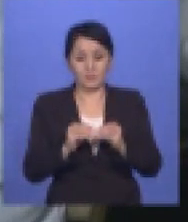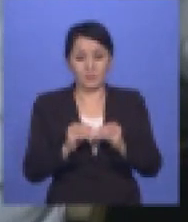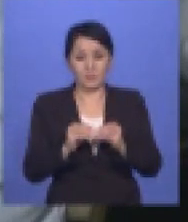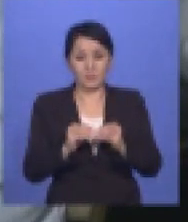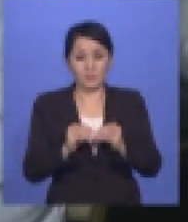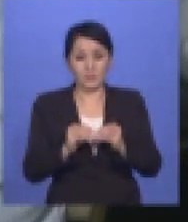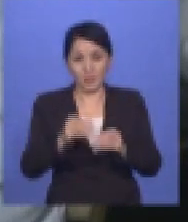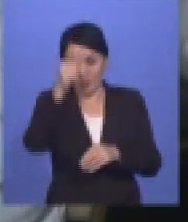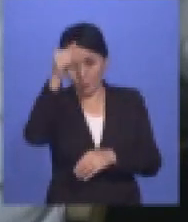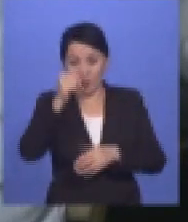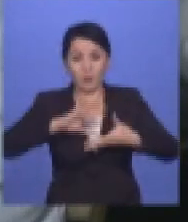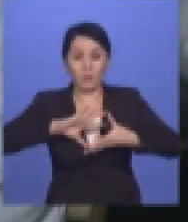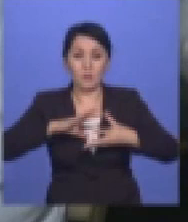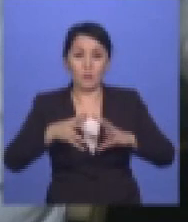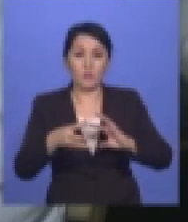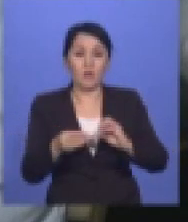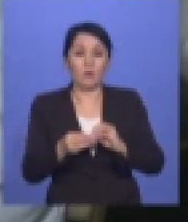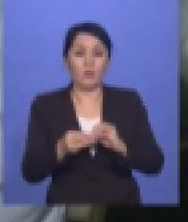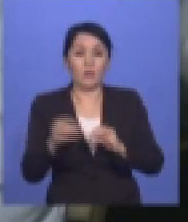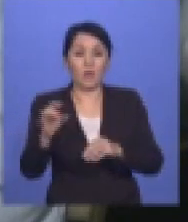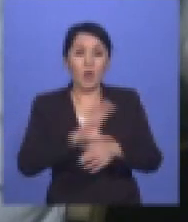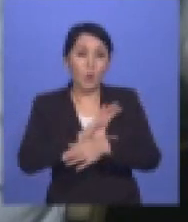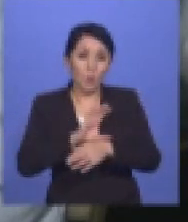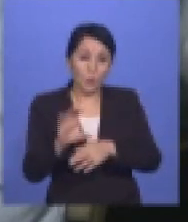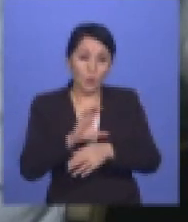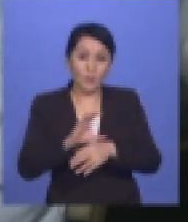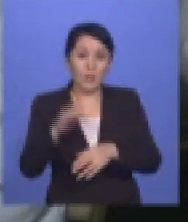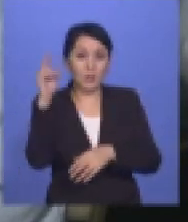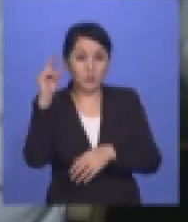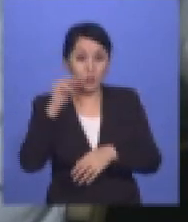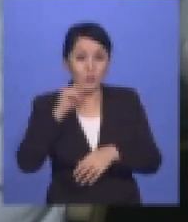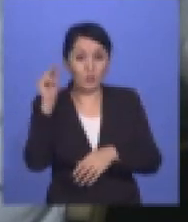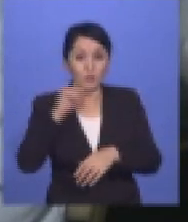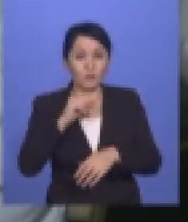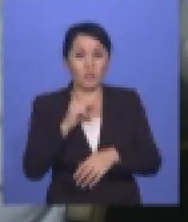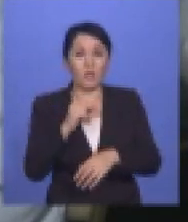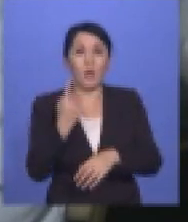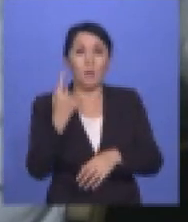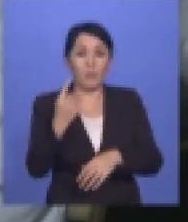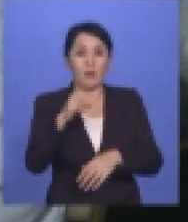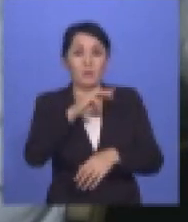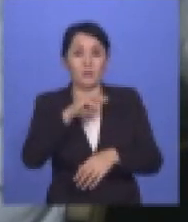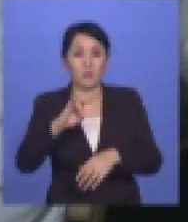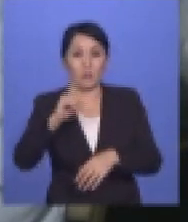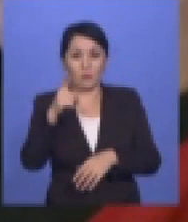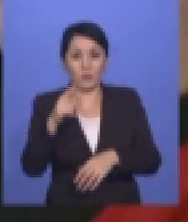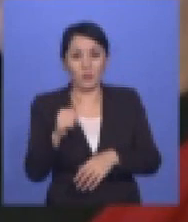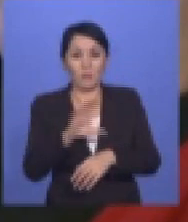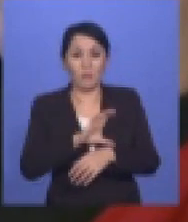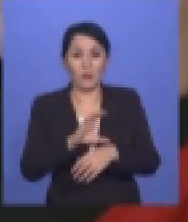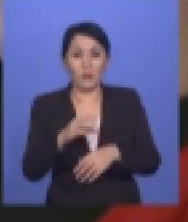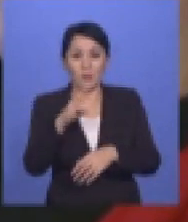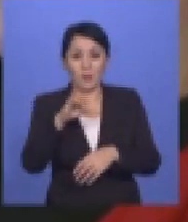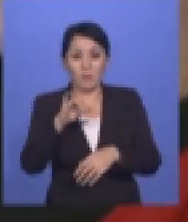Он айдың қорытынсы бойынша өнім шығарған өнімнің көлемі 1 триллион теңгеден асып кетіп отыр.